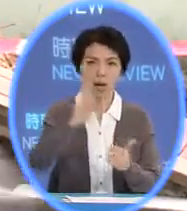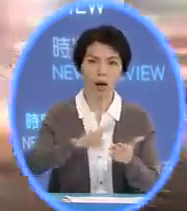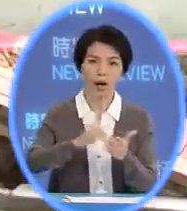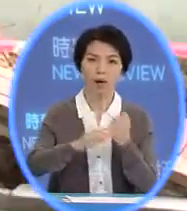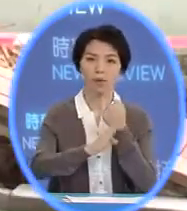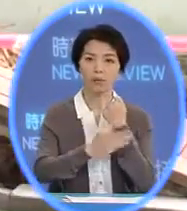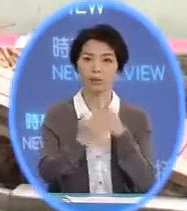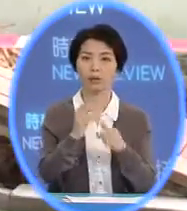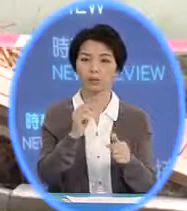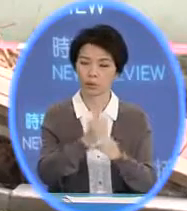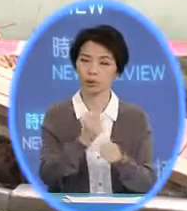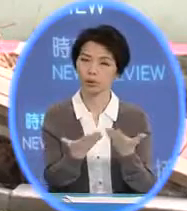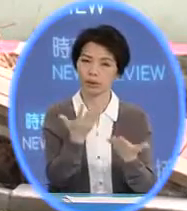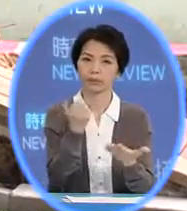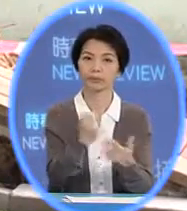處理。